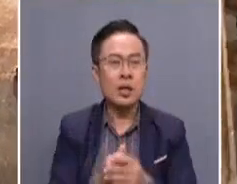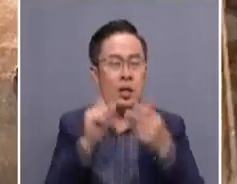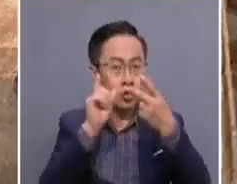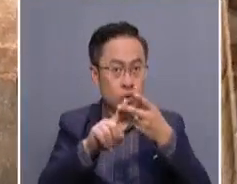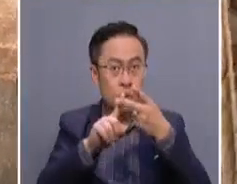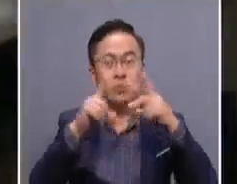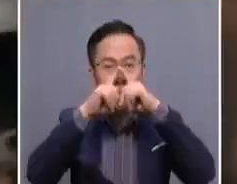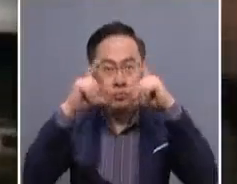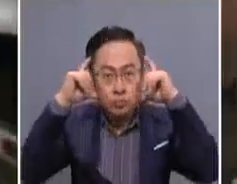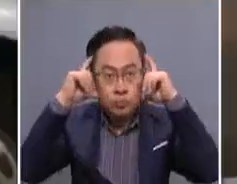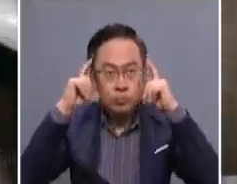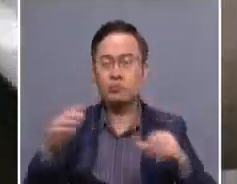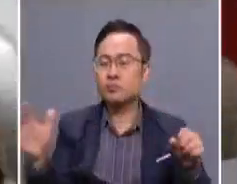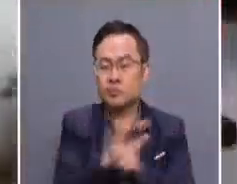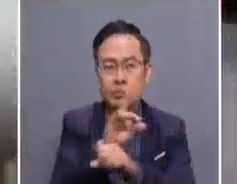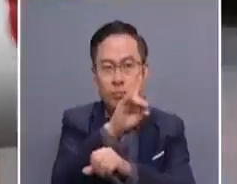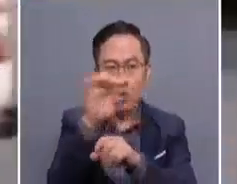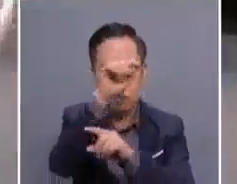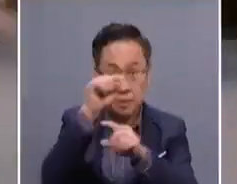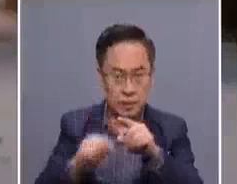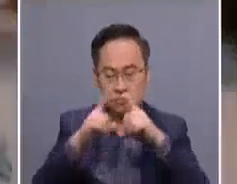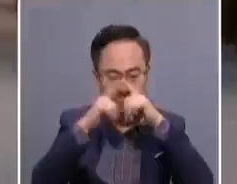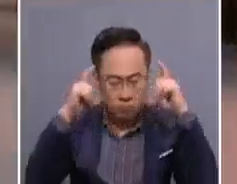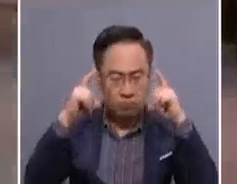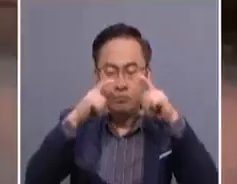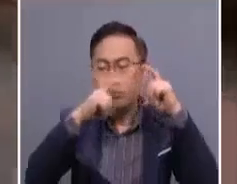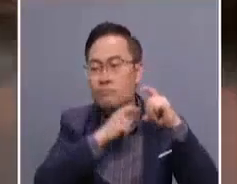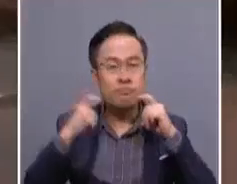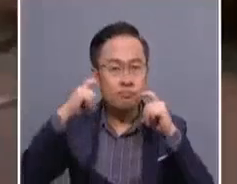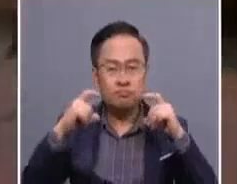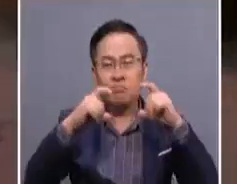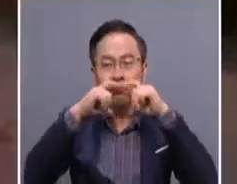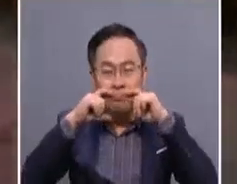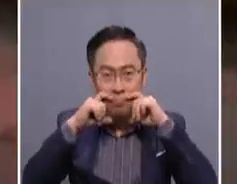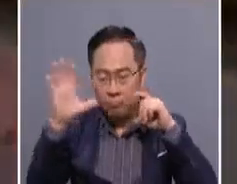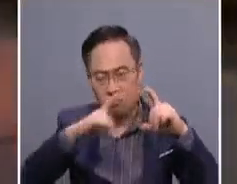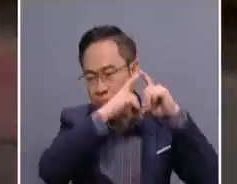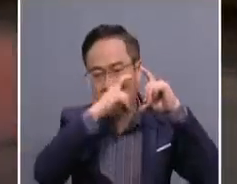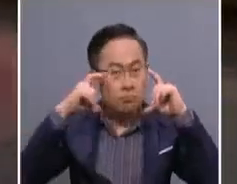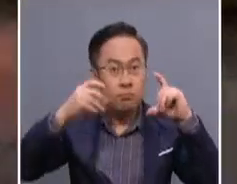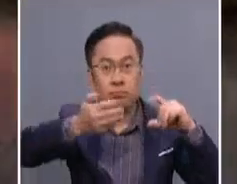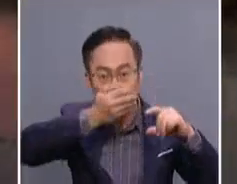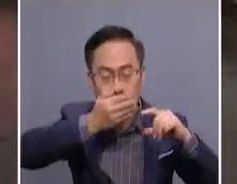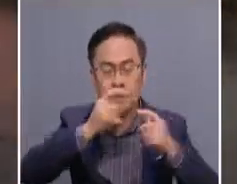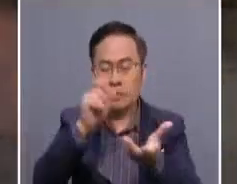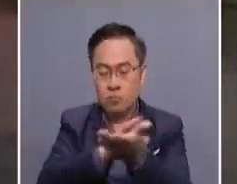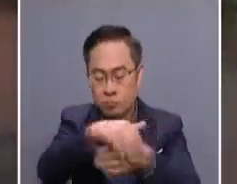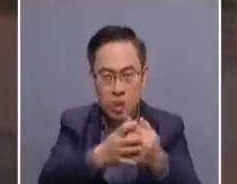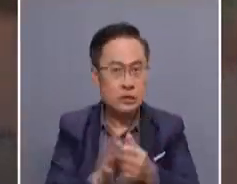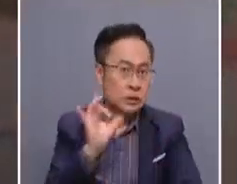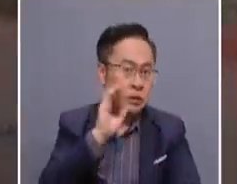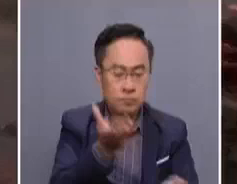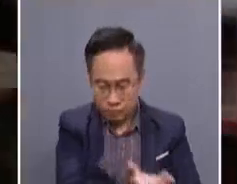ากอนามัยอย่าง 100% เรียกว่าตลอดเวลาแล้วก็ให้ล้างมือด้วยเจลแอลกอฮอล์ถ้าเกิดมีการฝ่าฝืนถูกเชิญ